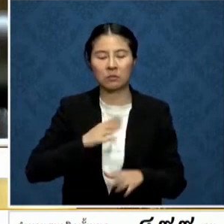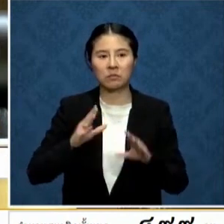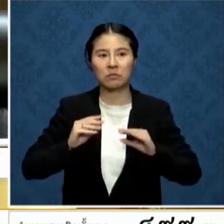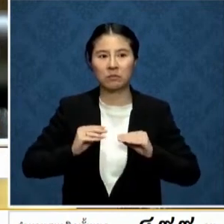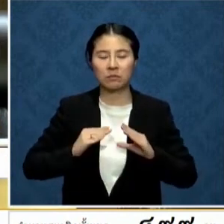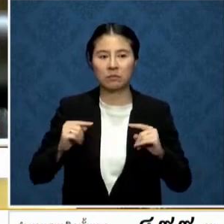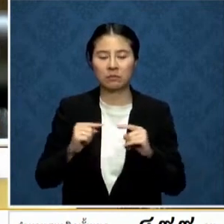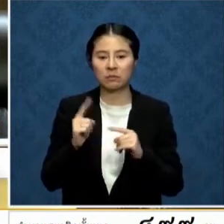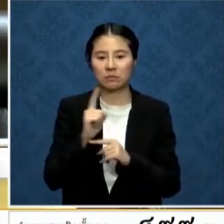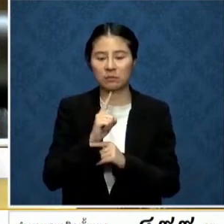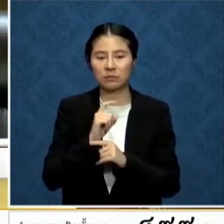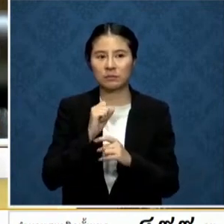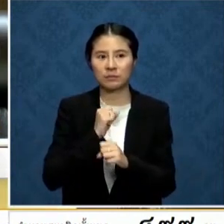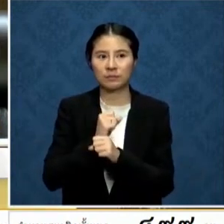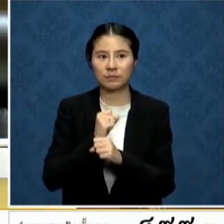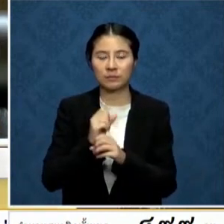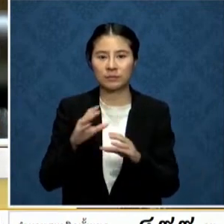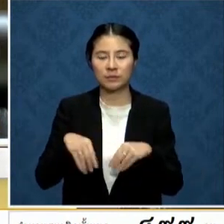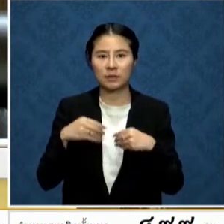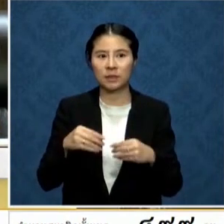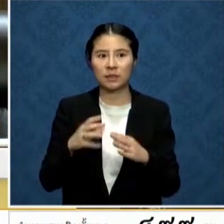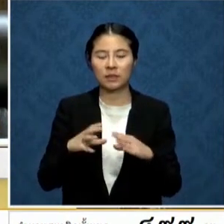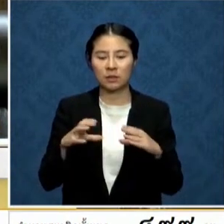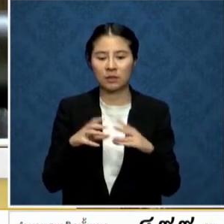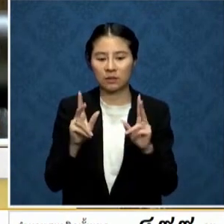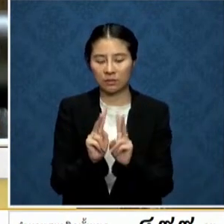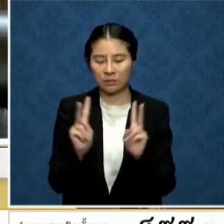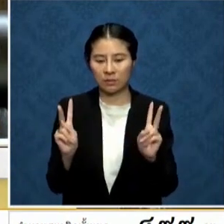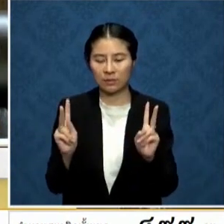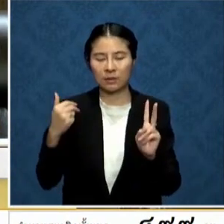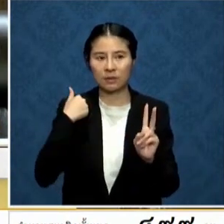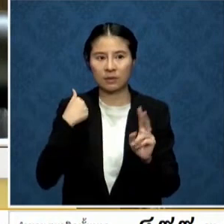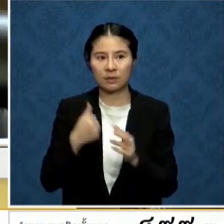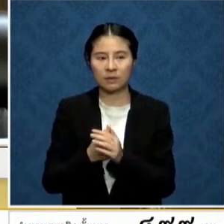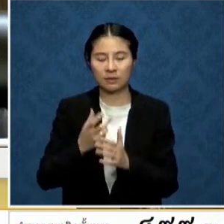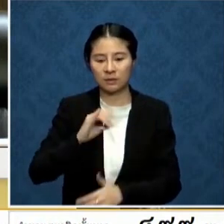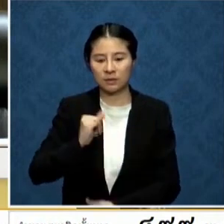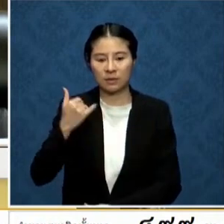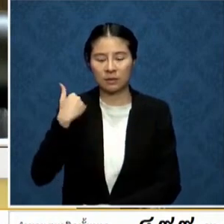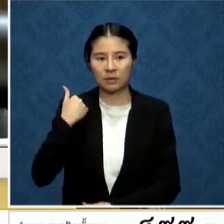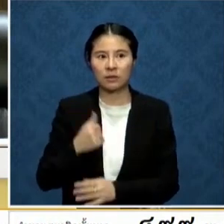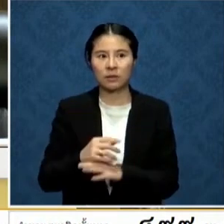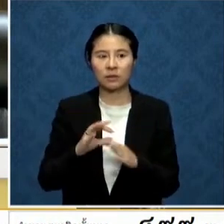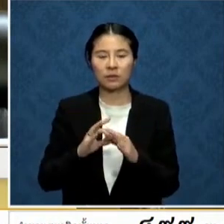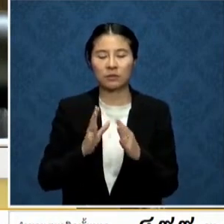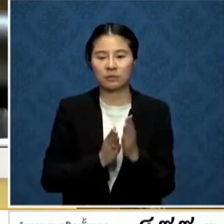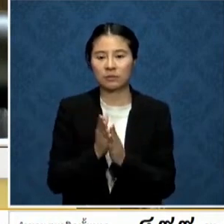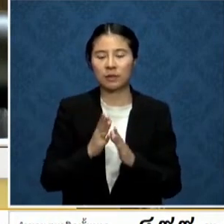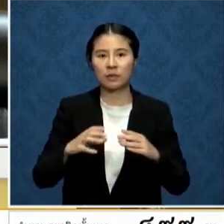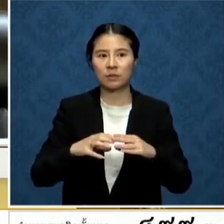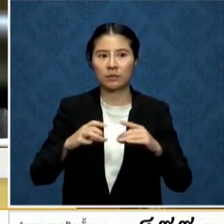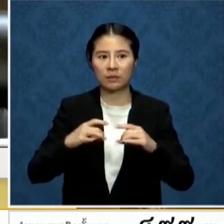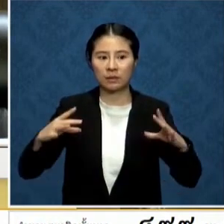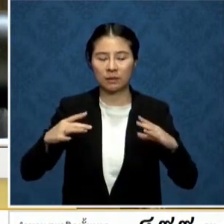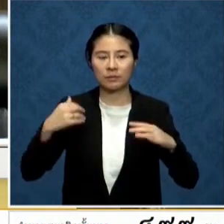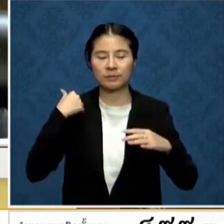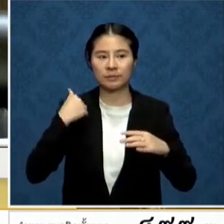นะครับที่จะให้มีคณะกรรมาธิการบางคณะมีสัดส่วนของเฉพาะฝ่ายค้านพูดตรงไปตรง